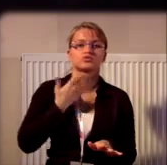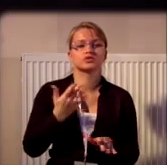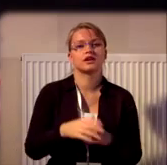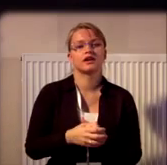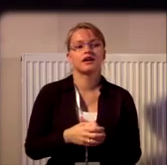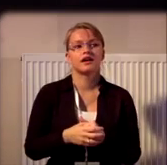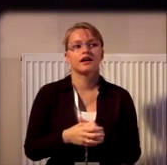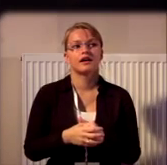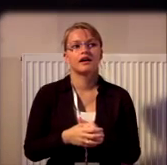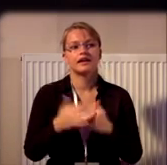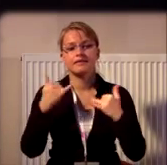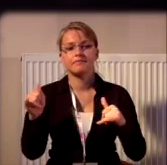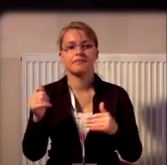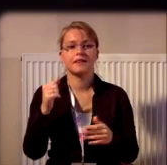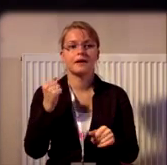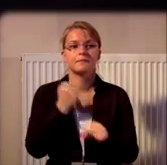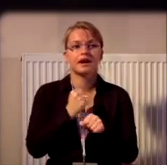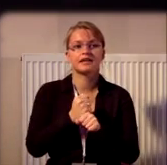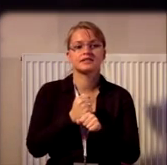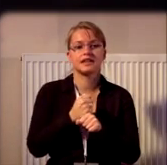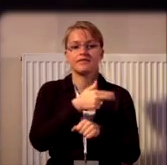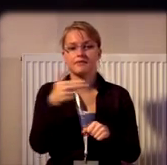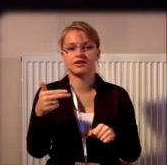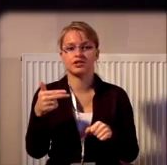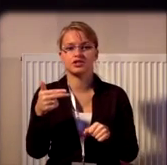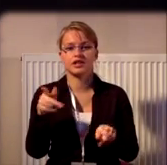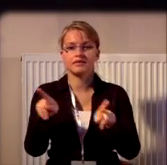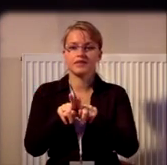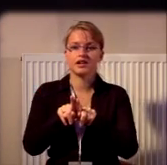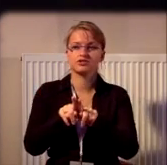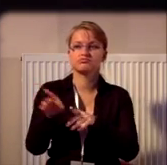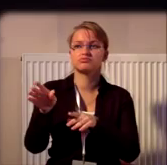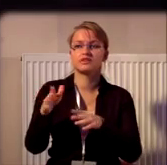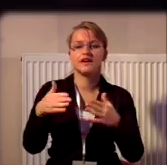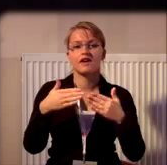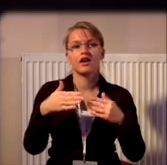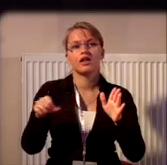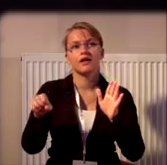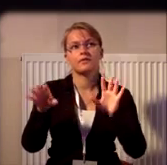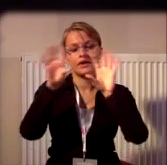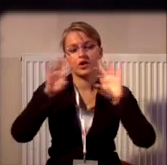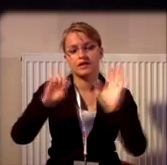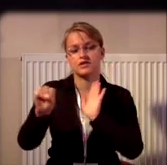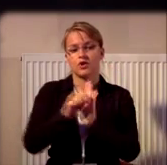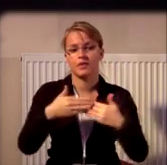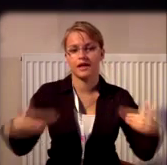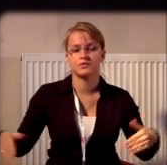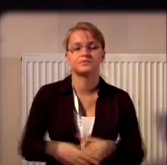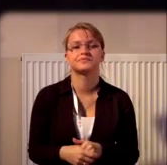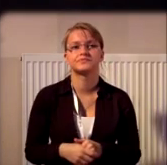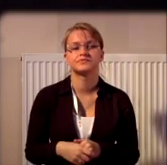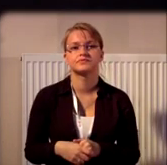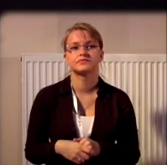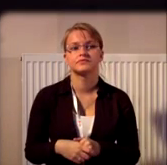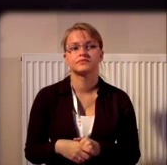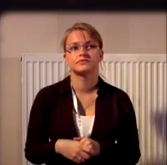tylko. Takie prace zwykłe, tematyczne, łącznie ze z elementami scenografii wykorzystywanymi w czasie przedstawień.